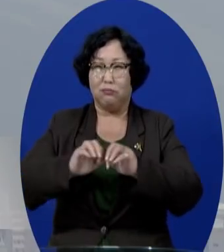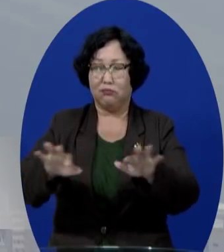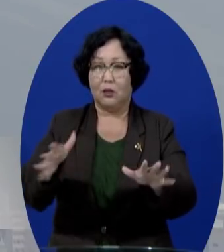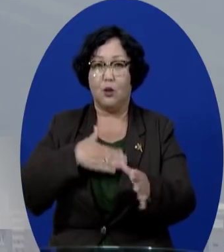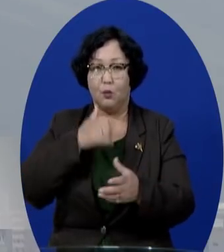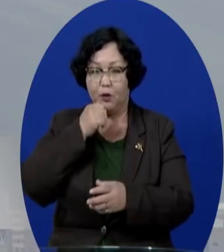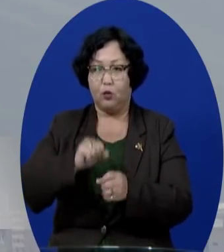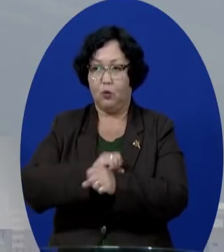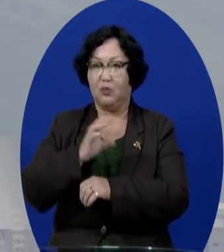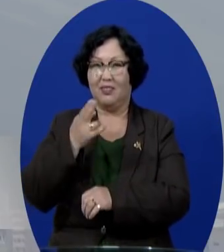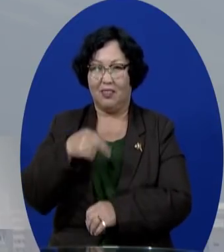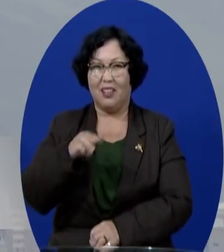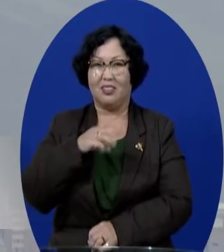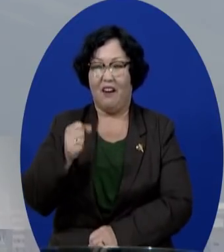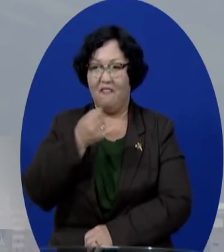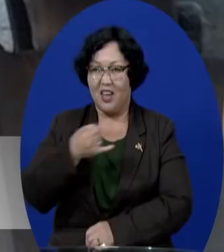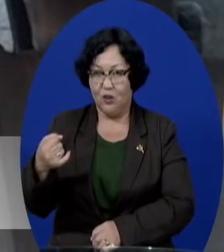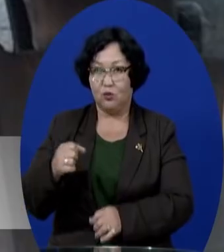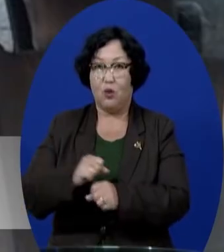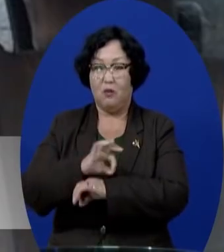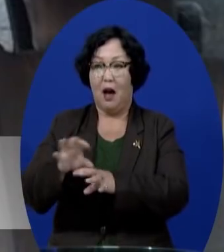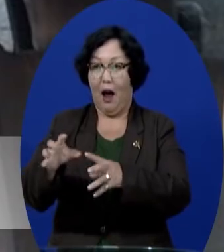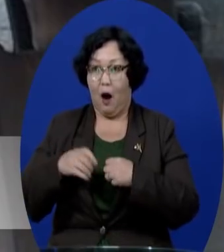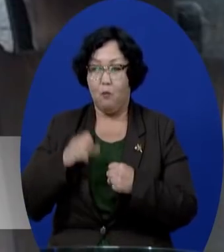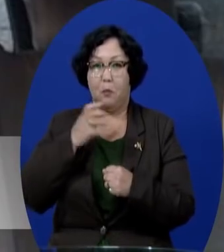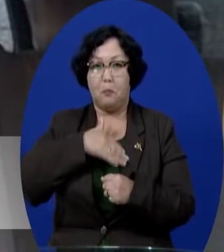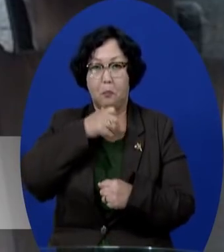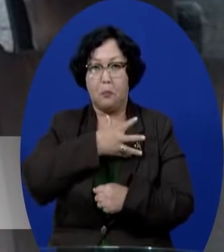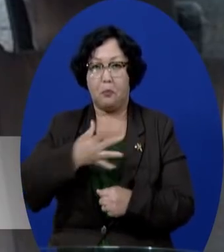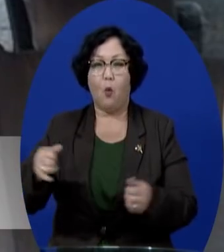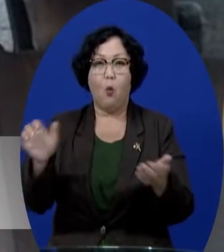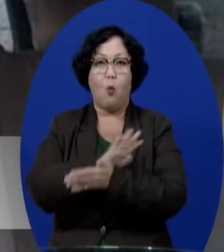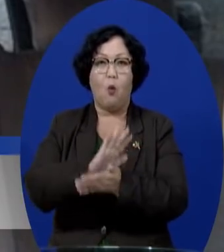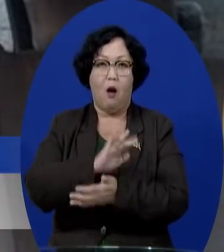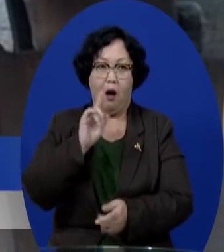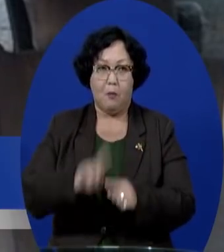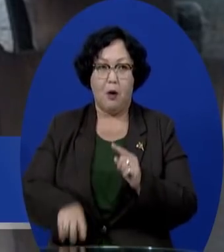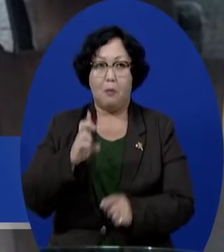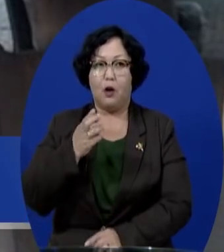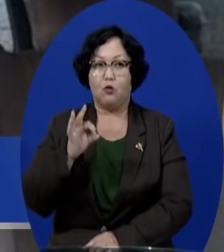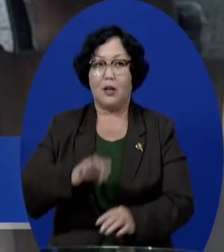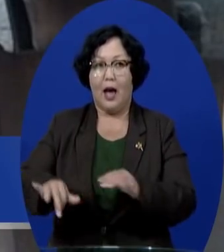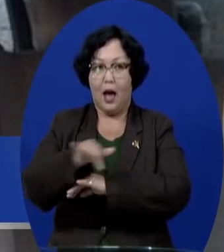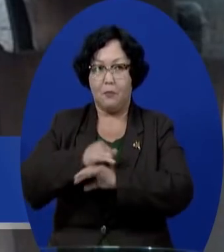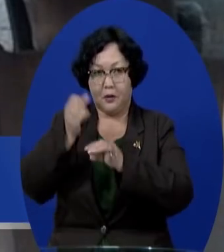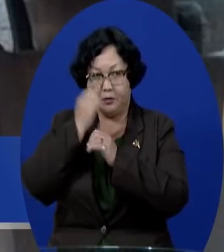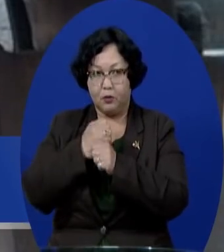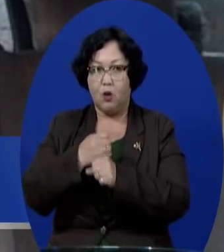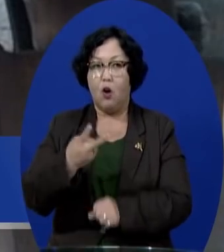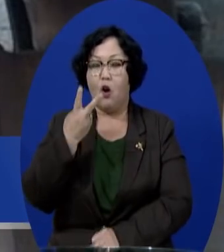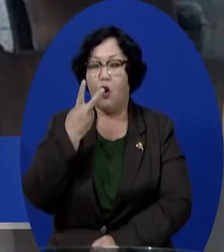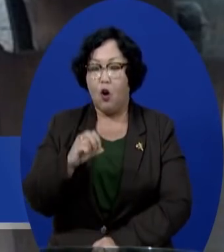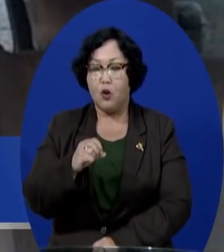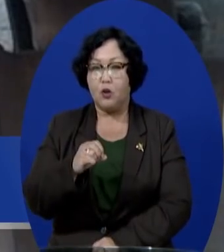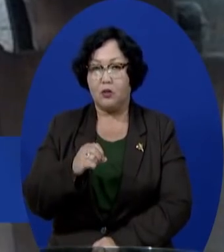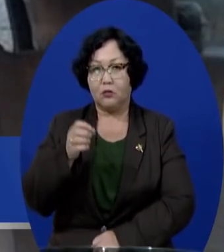эрсдэлтэй гэдгээрээ аюулд тоглож байгаа юм. Баян уулын аймагаас авчирсан сорцонд 20 сорцыг шинжилхэд 16-д нь эрэг